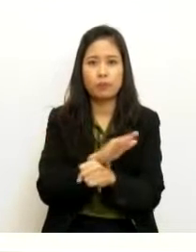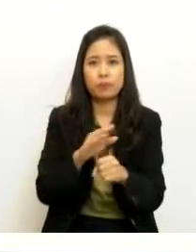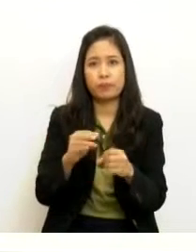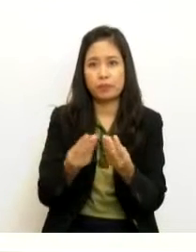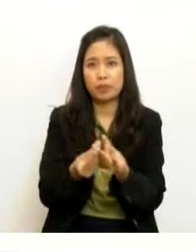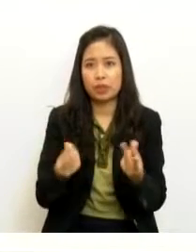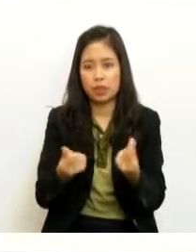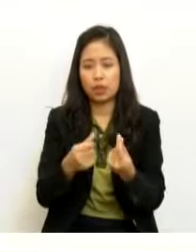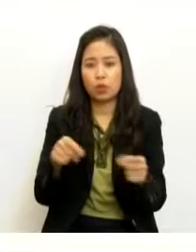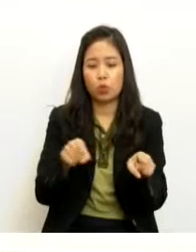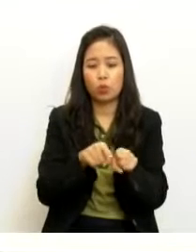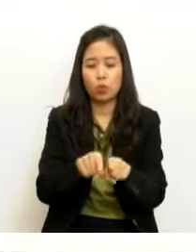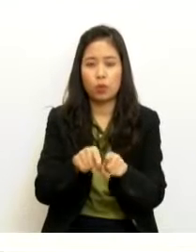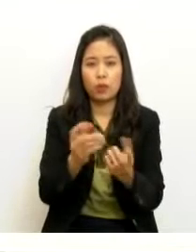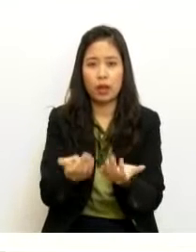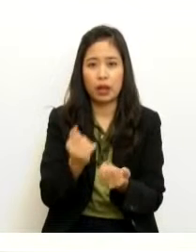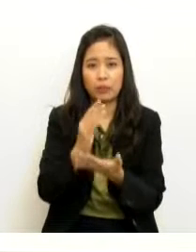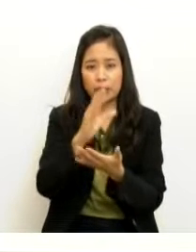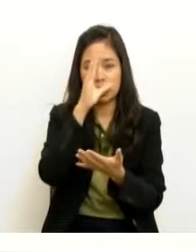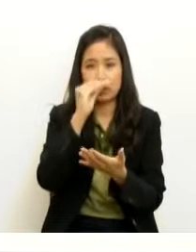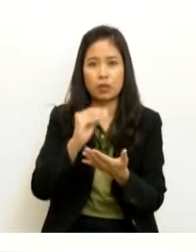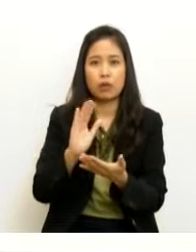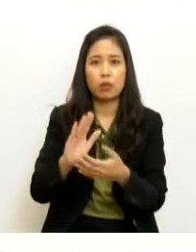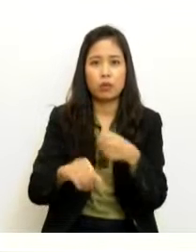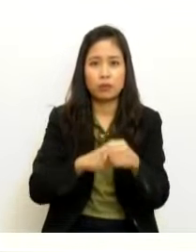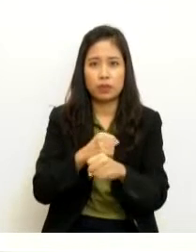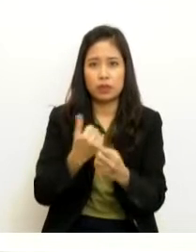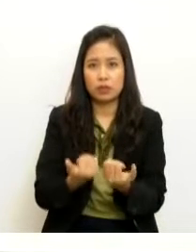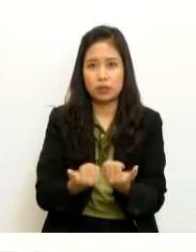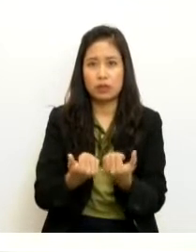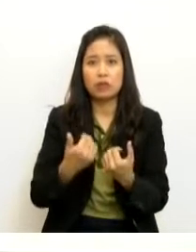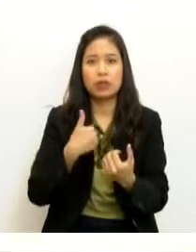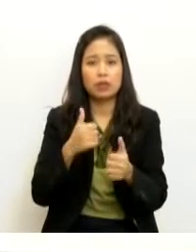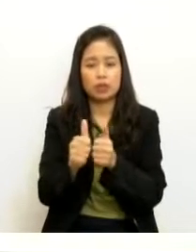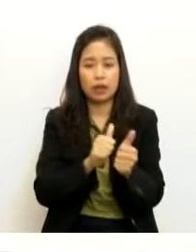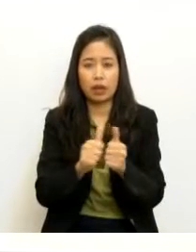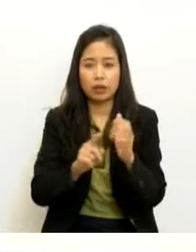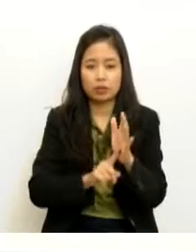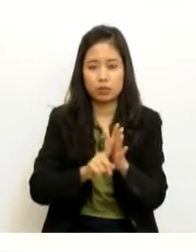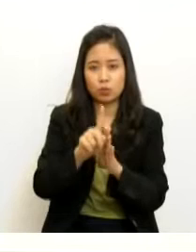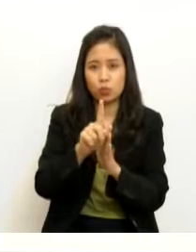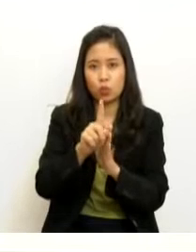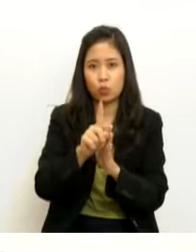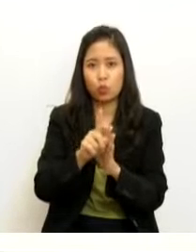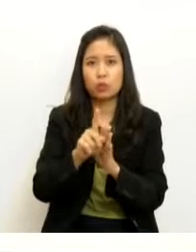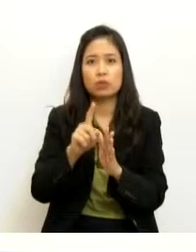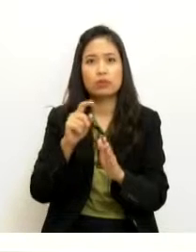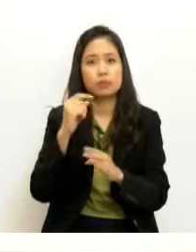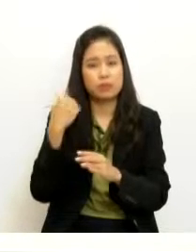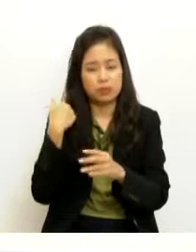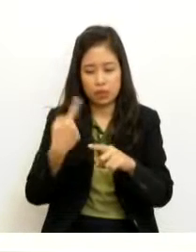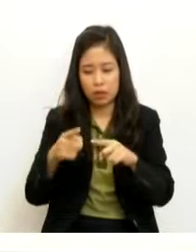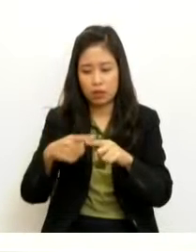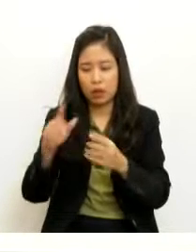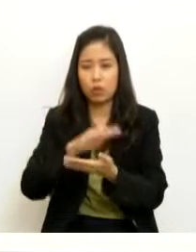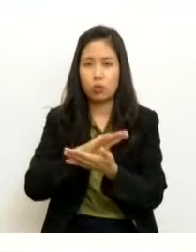รับนักเรียนประจำปีแต่ละปีไปก็ต้องยอมรับครับวันนี้การแข่งขันสูงเนี่ยก็มีอยู่หลายโรงเรียนในแต่ละจังหวั